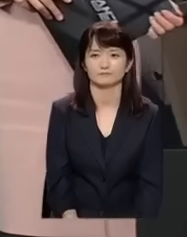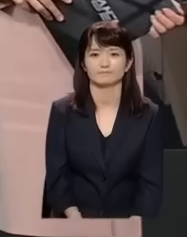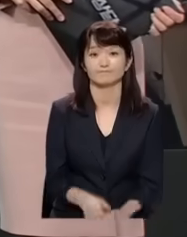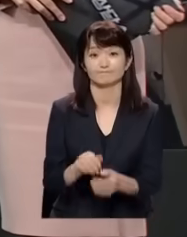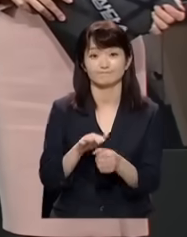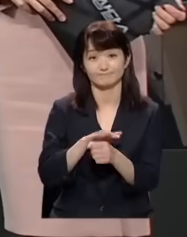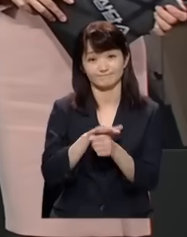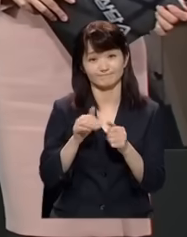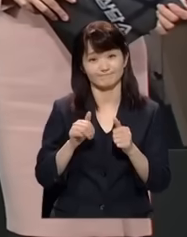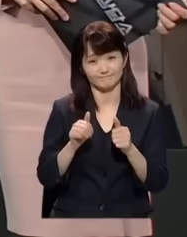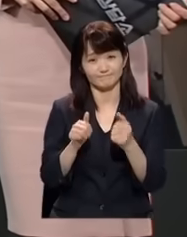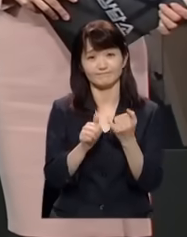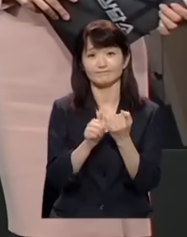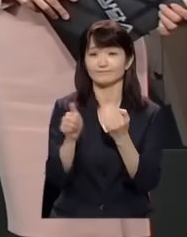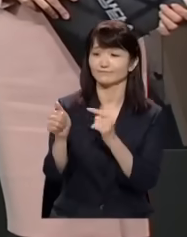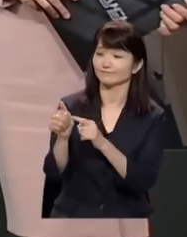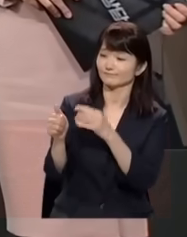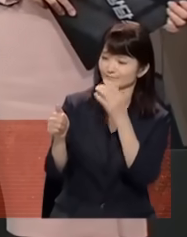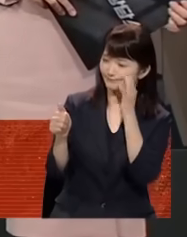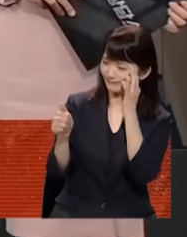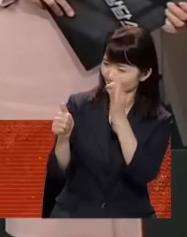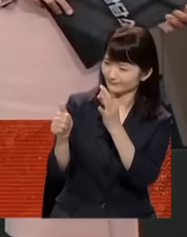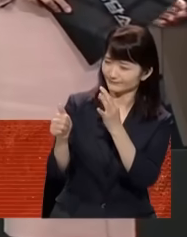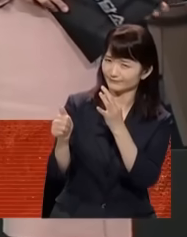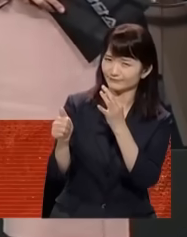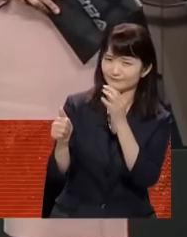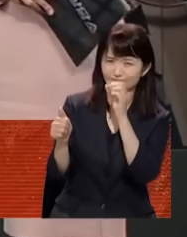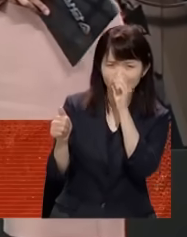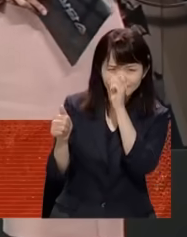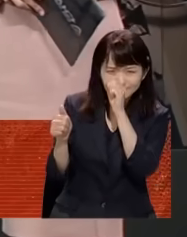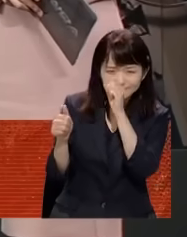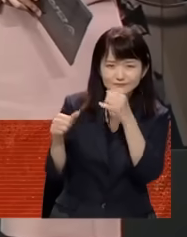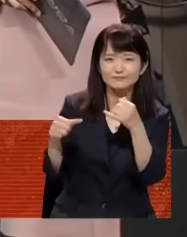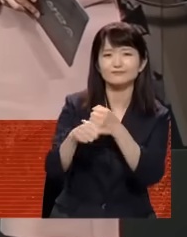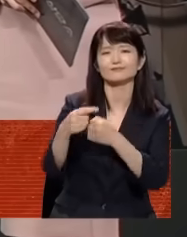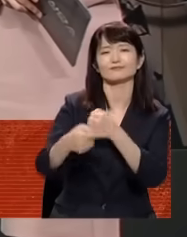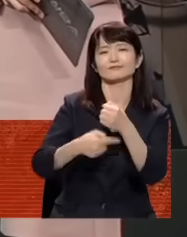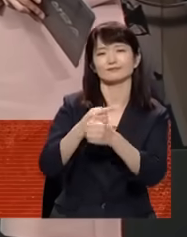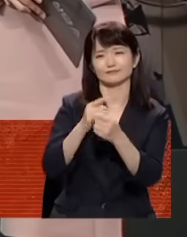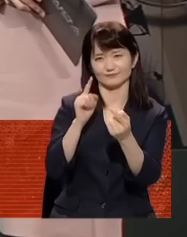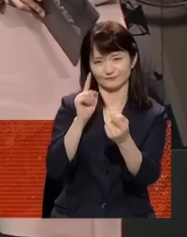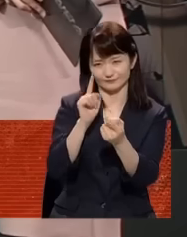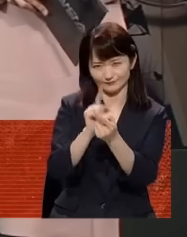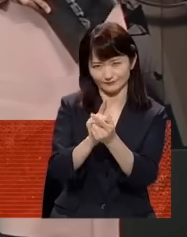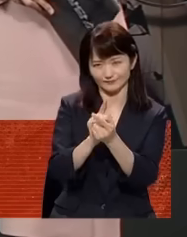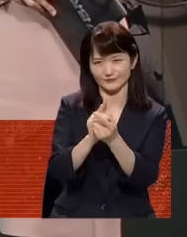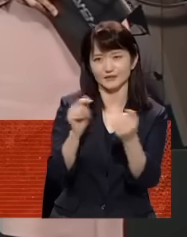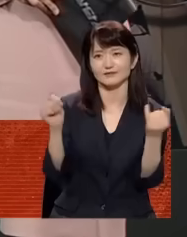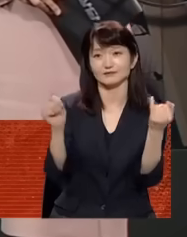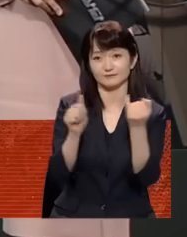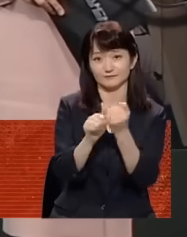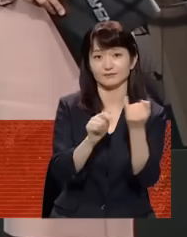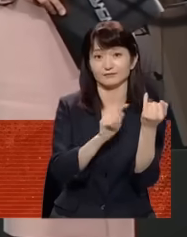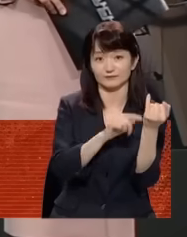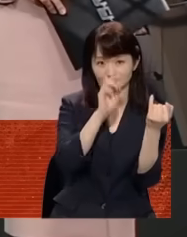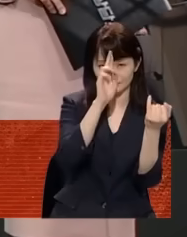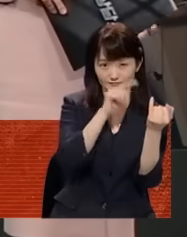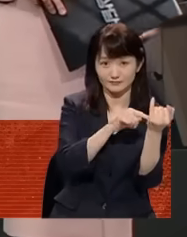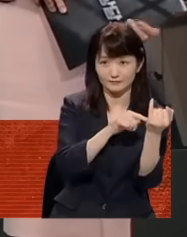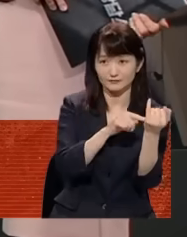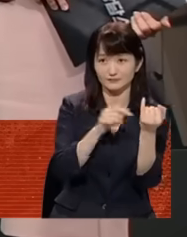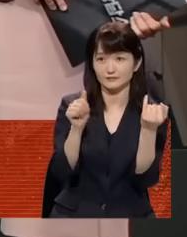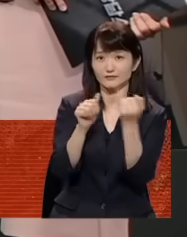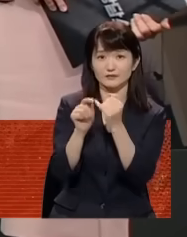자상하고 성실한 남편의 모습에 반해 연애 1년 만에 결혼까지 하게 된 박 씨 하지만 박 씨의 결혼